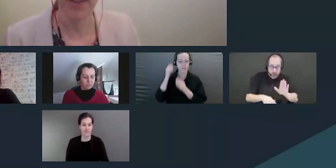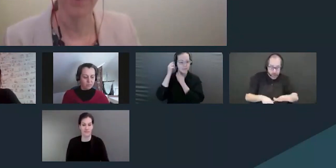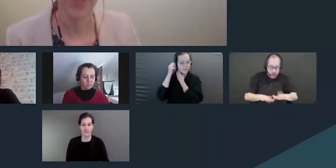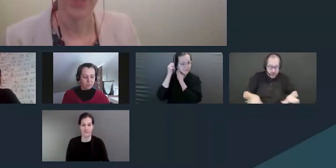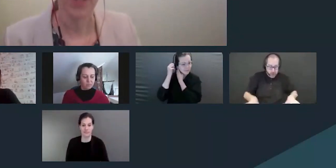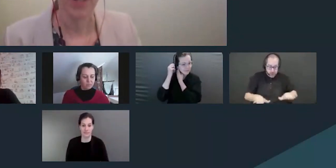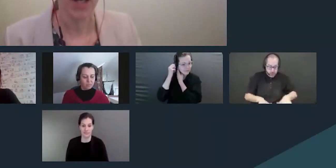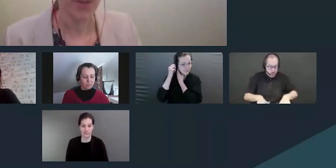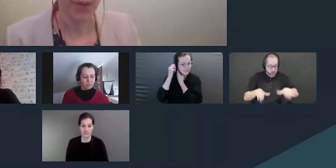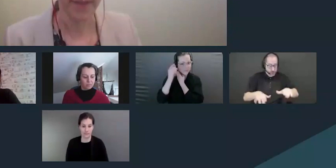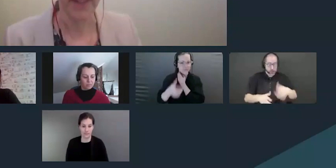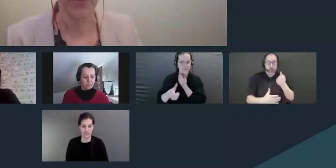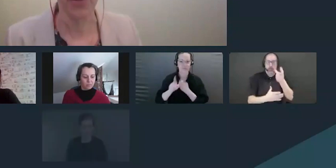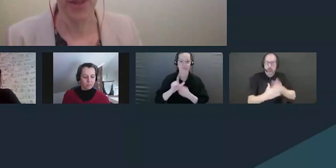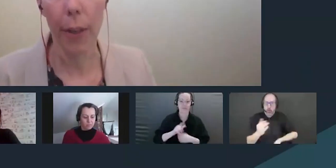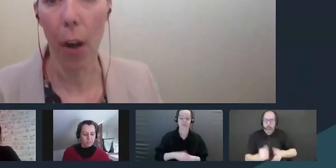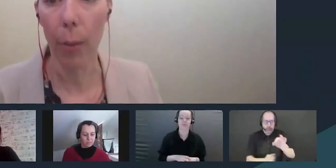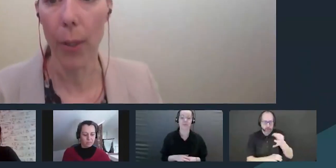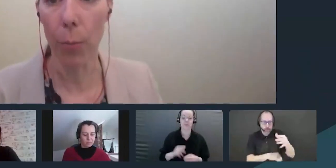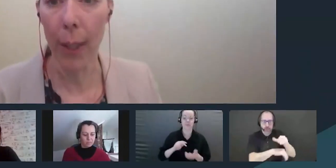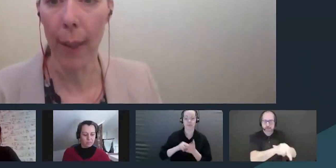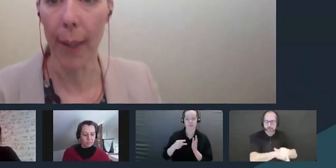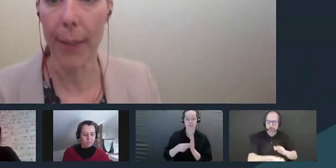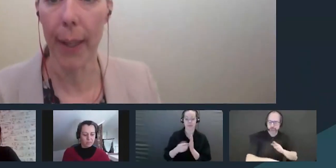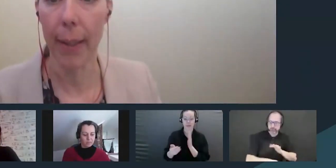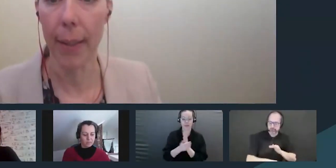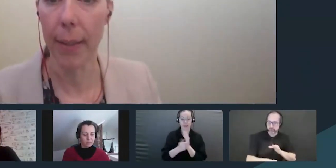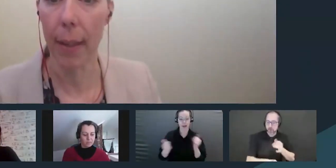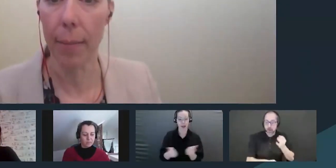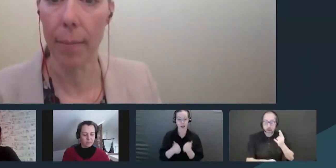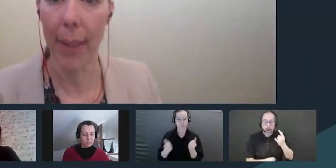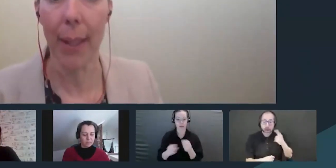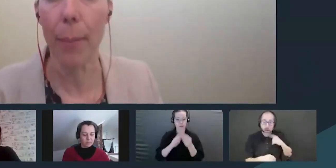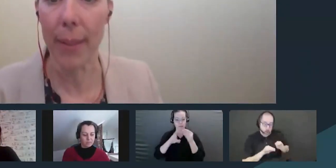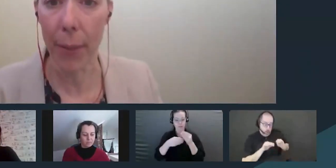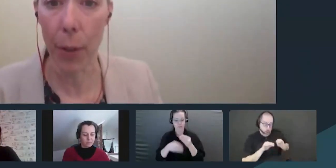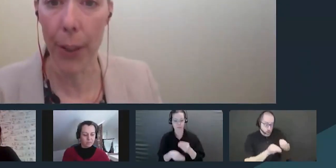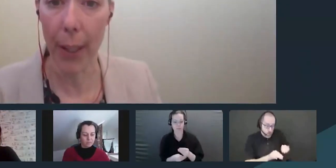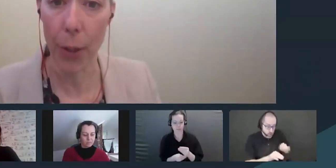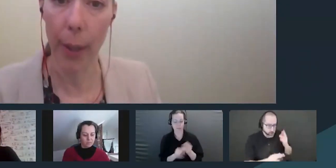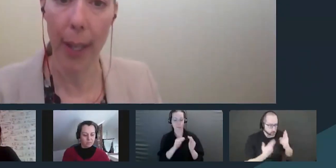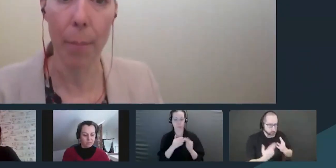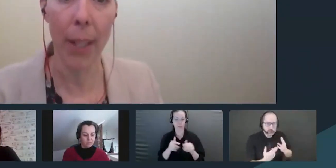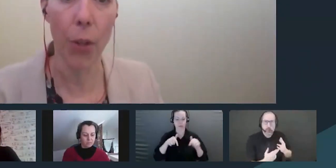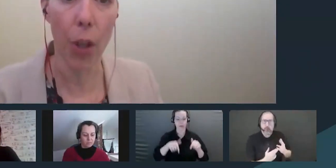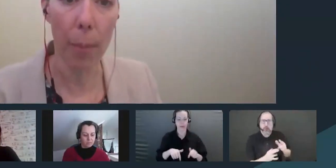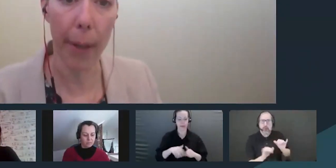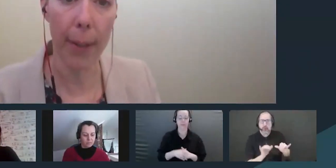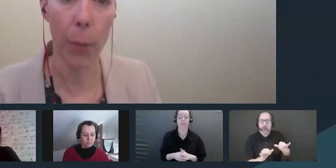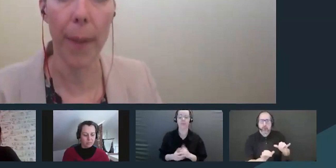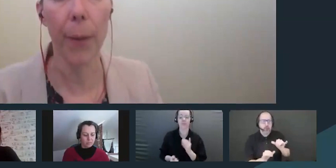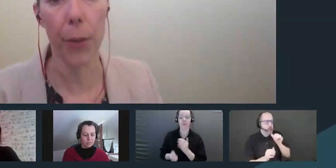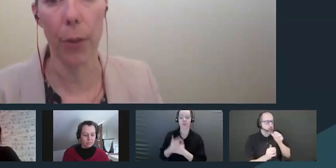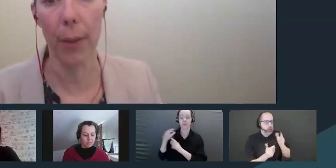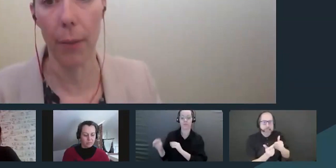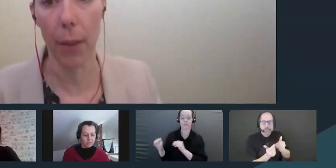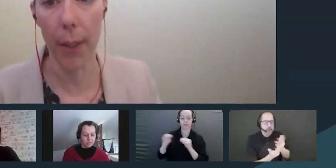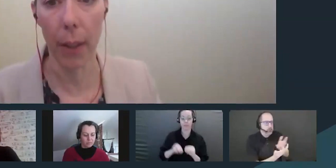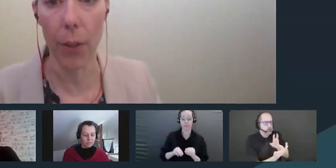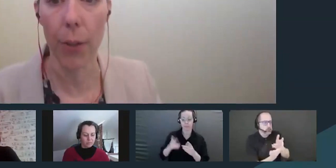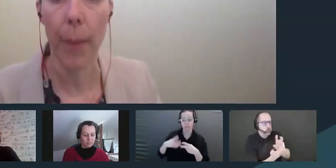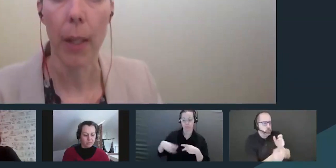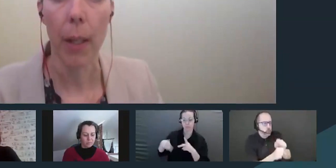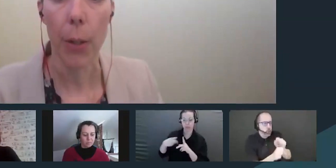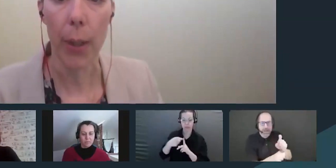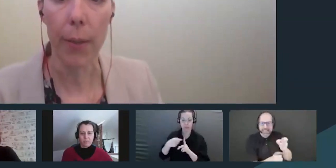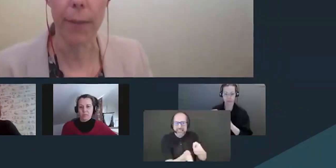purement bilingue. Cependant, on réalise que parfois c'est difficile d'embarquer dans le marché du travail avec